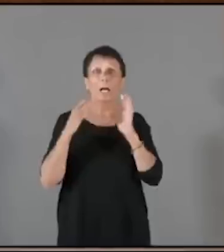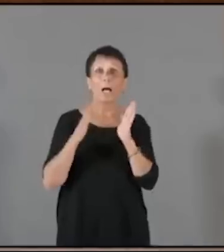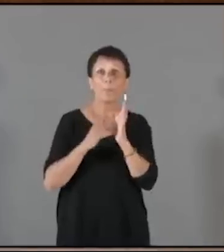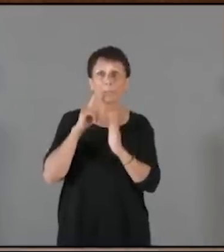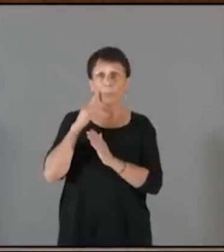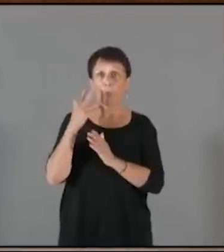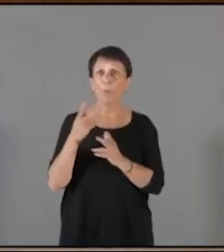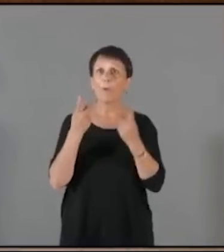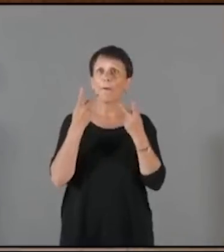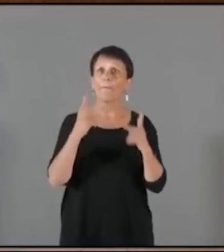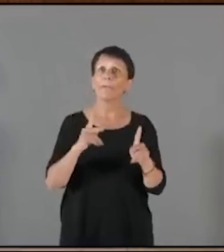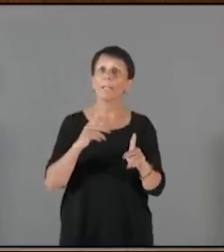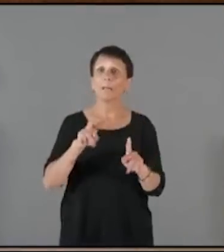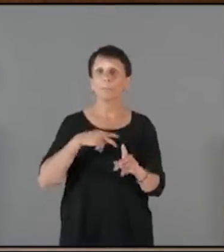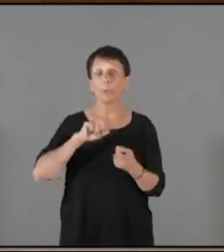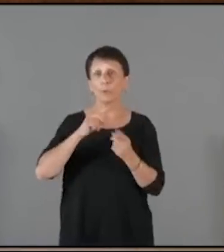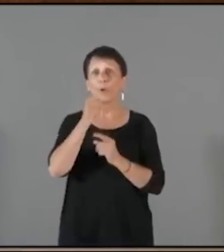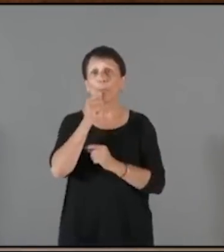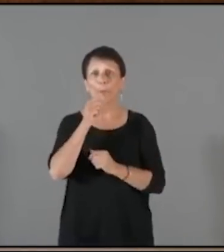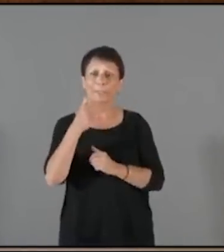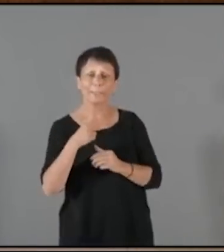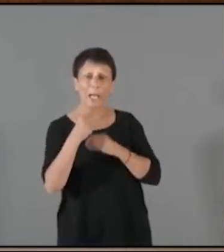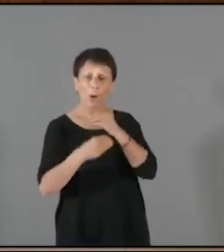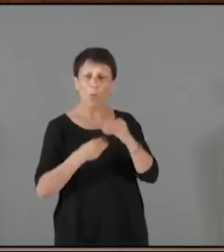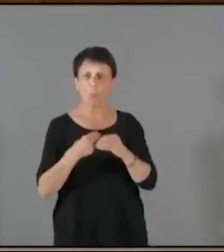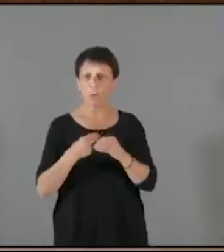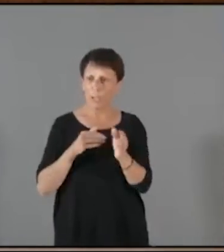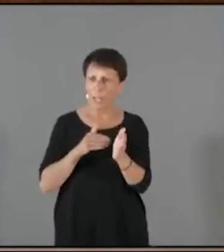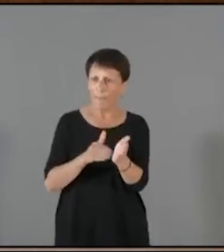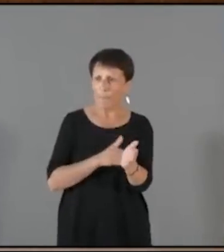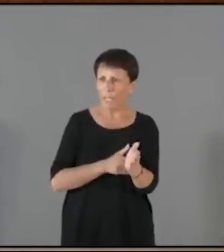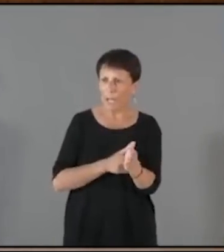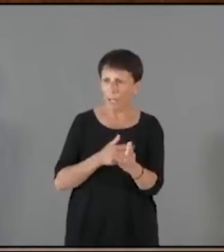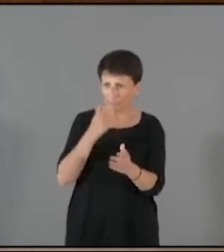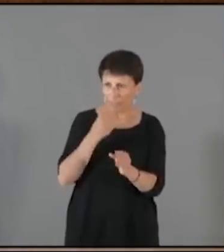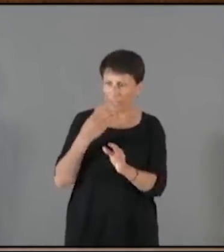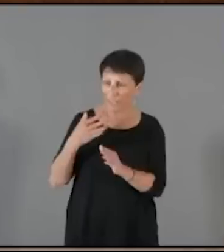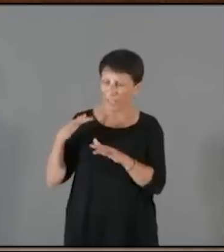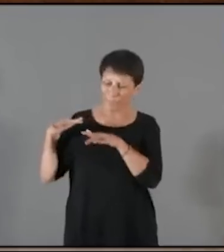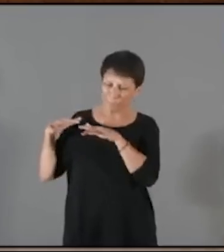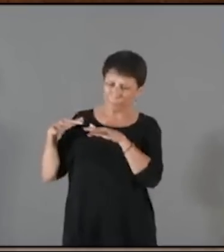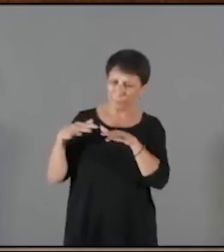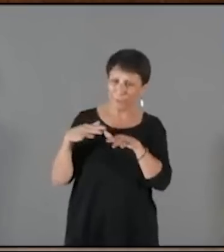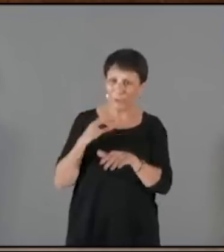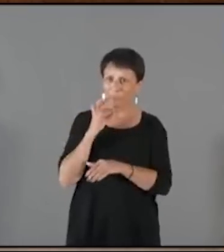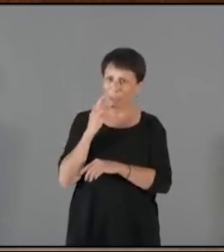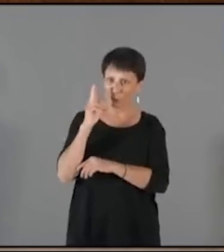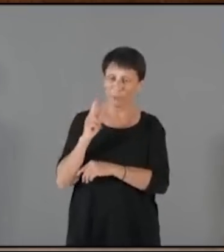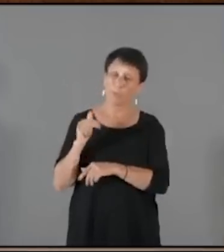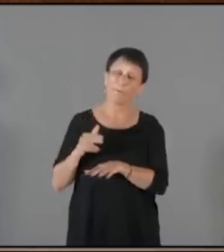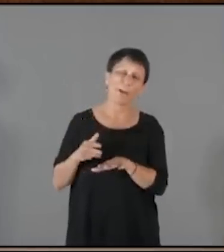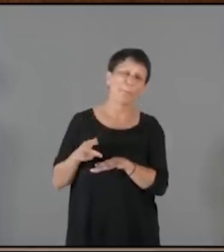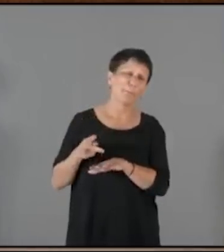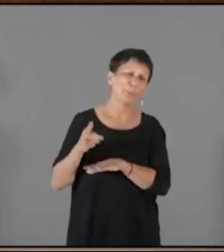pour faire de ma ville un petit tiers-monde. Peu m'importe ces milliards si la déferlante migratoire, qui n'en est qu'à ses débuts,